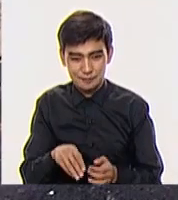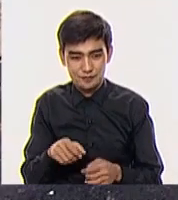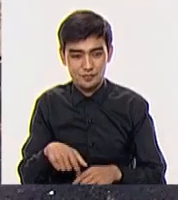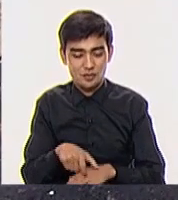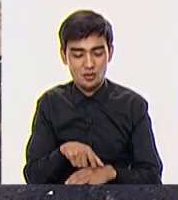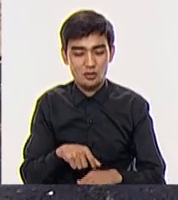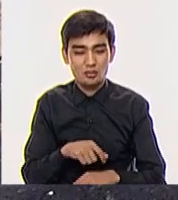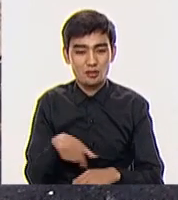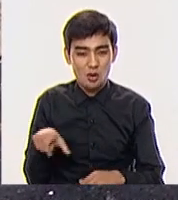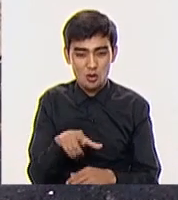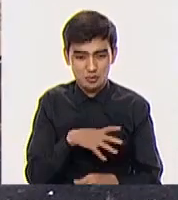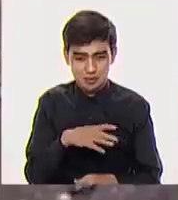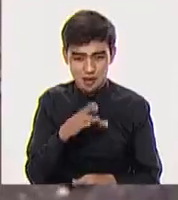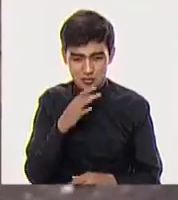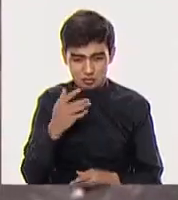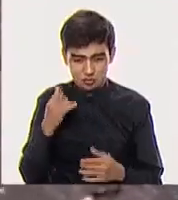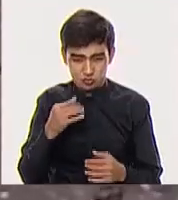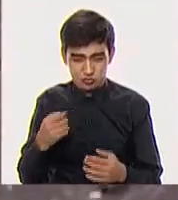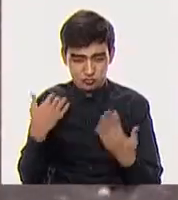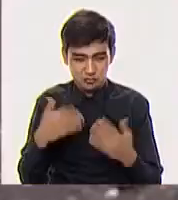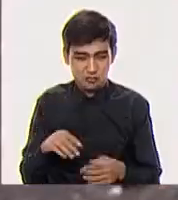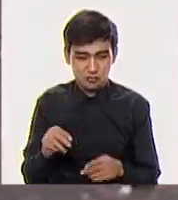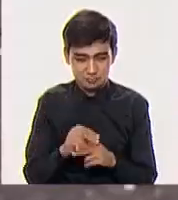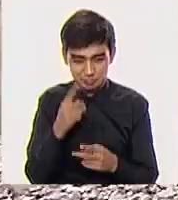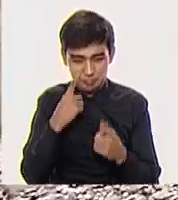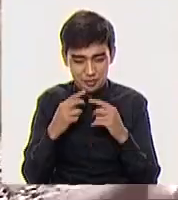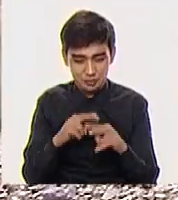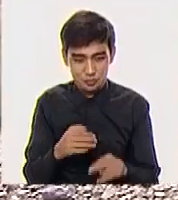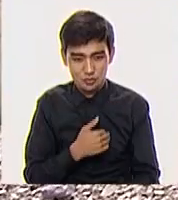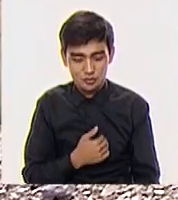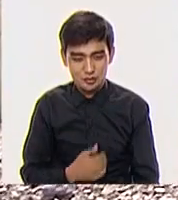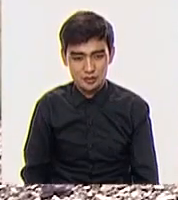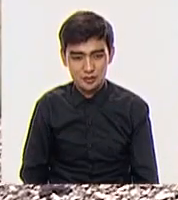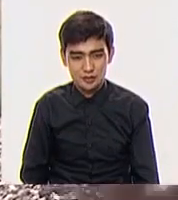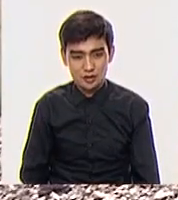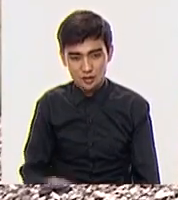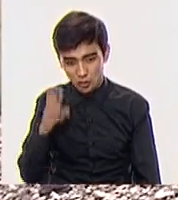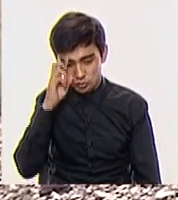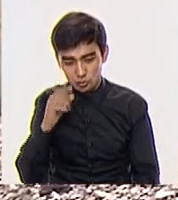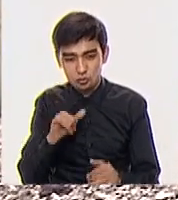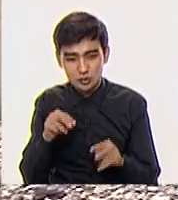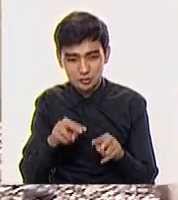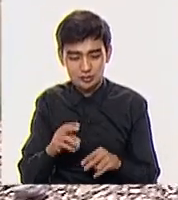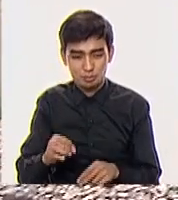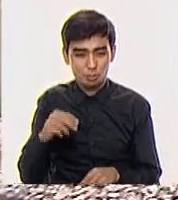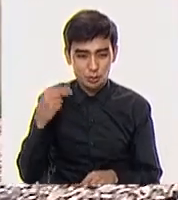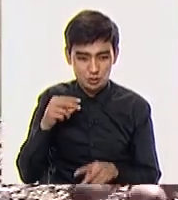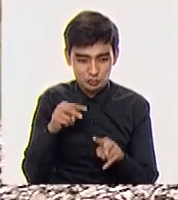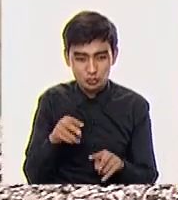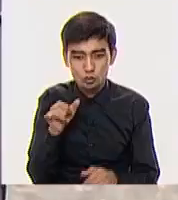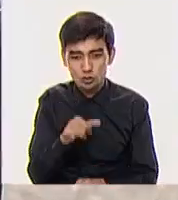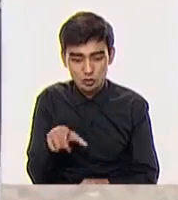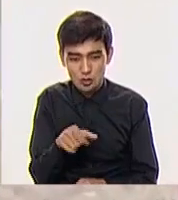кусками ремонтируют уже несколько лет. Да так, что плакать хочется. Республика куда смотрит? Президент куда смотрит? На эту